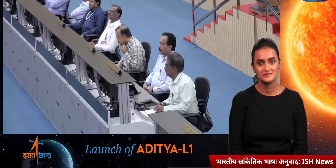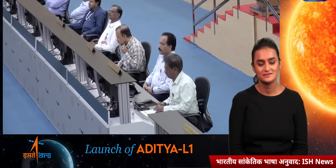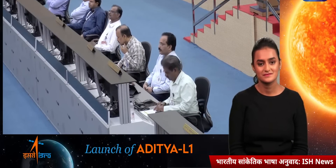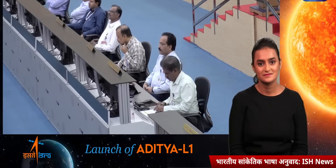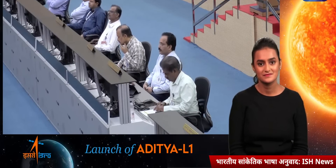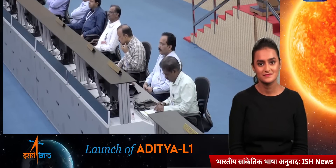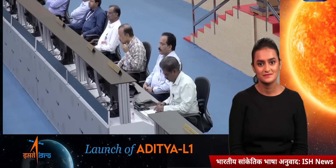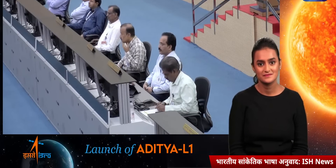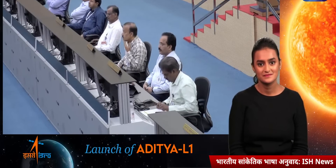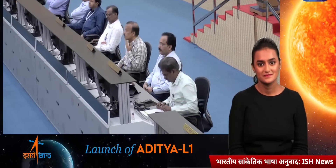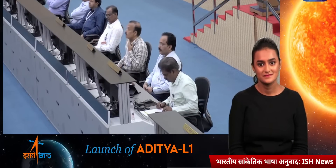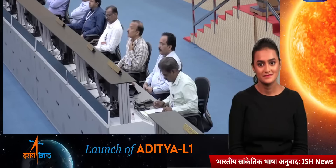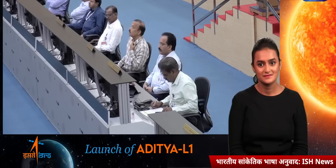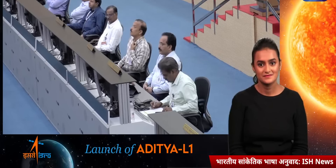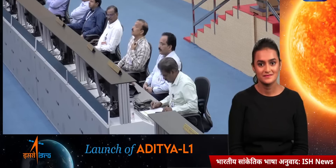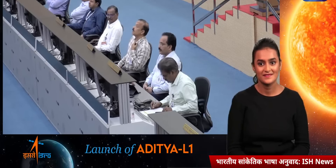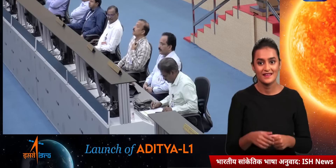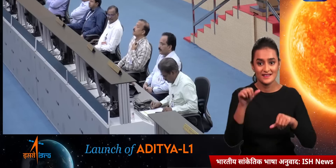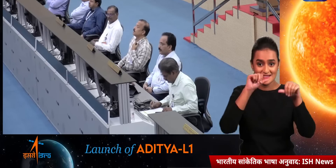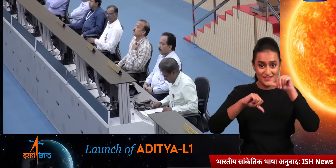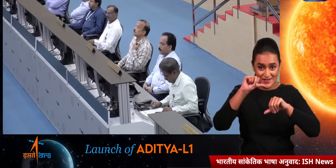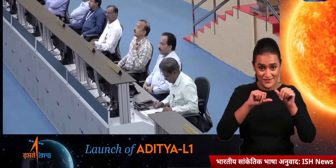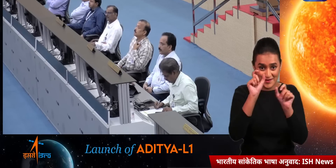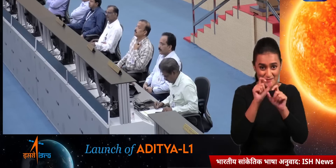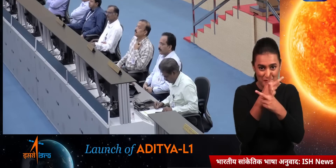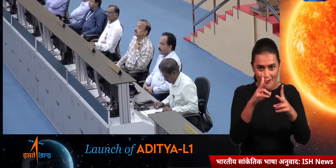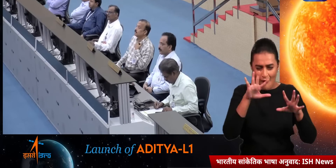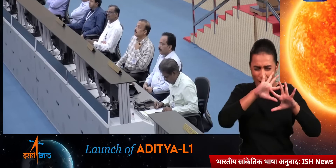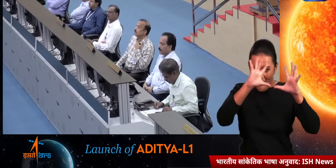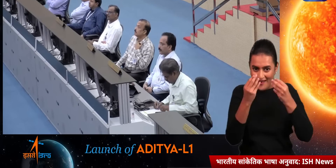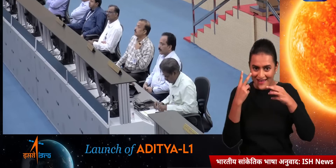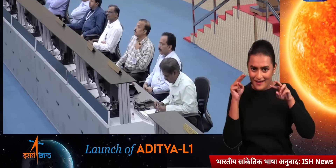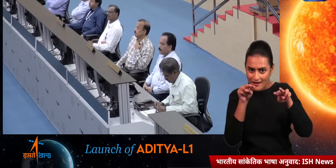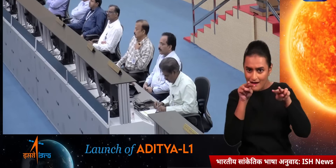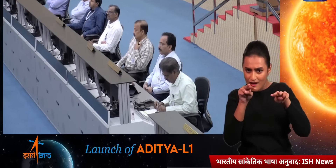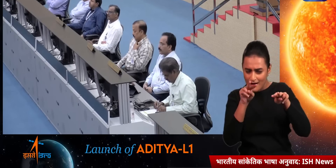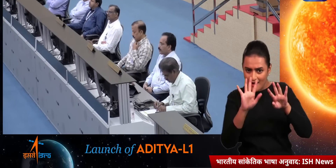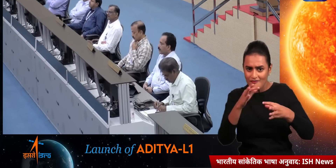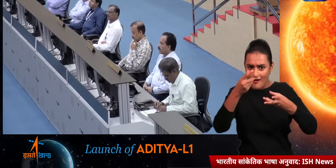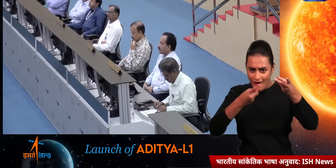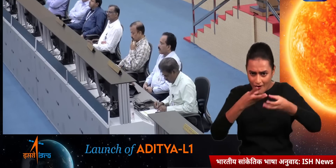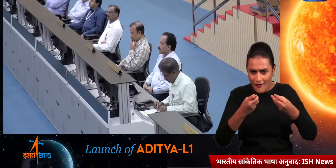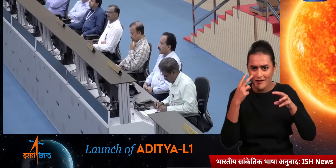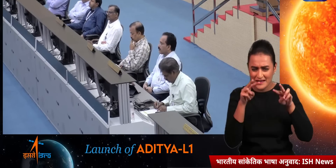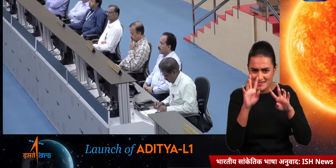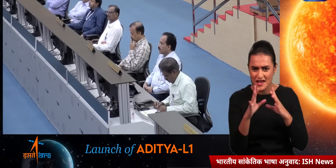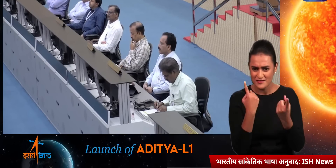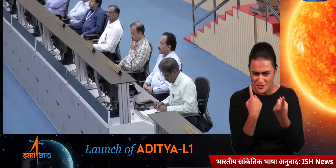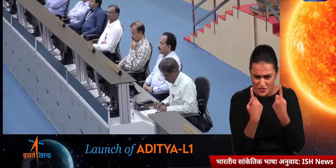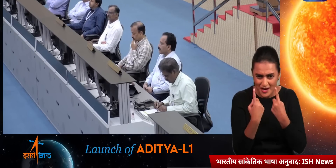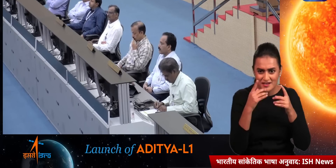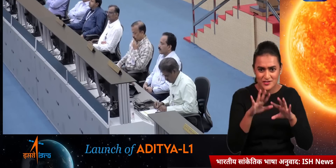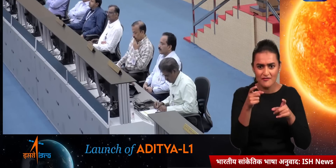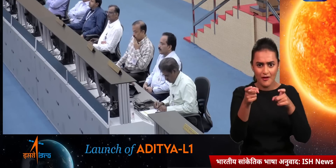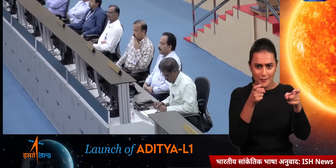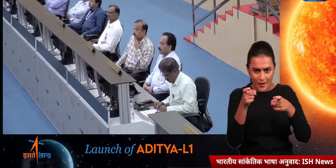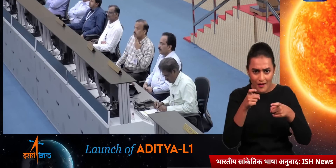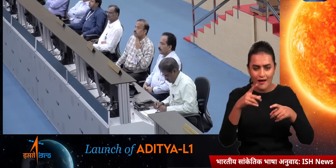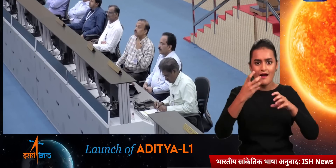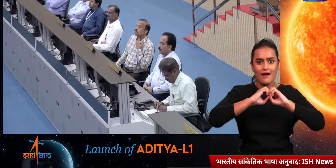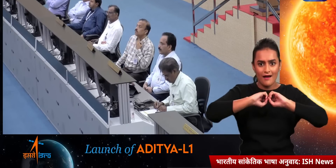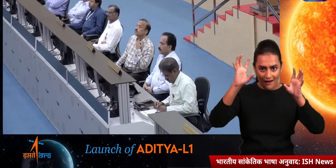सभी वैज्ञानिक गहनता से अध्ययन करते हुए इन आंकड़ों का, जो कि ग्राउंड स्टेशन द्वारा प्रसारित किए जा रहे हैं।